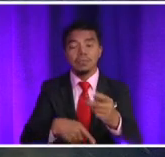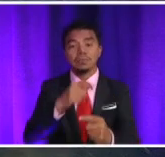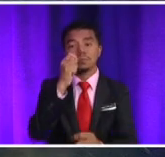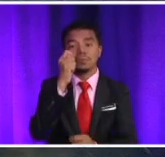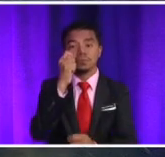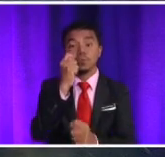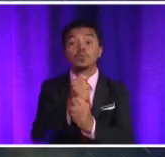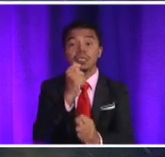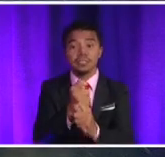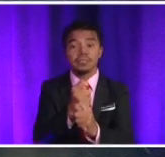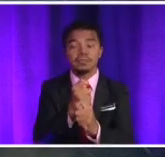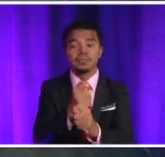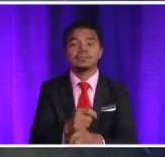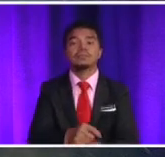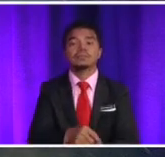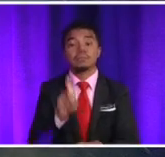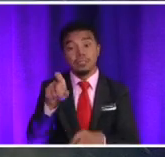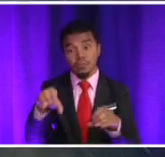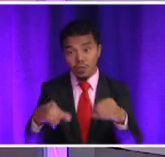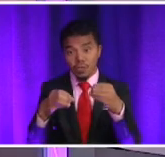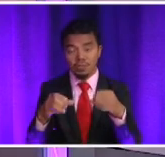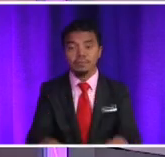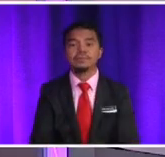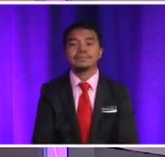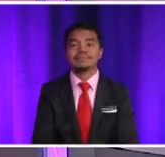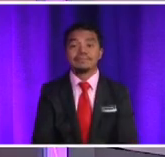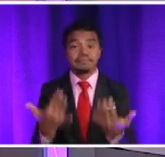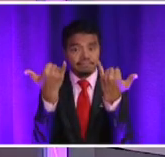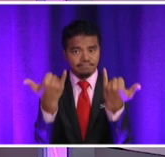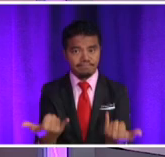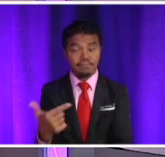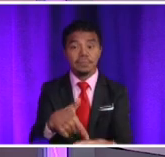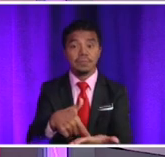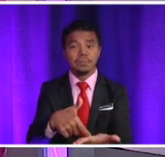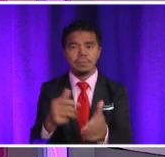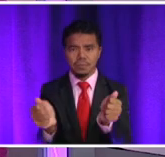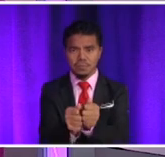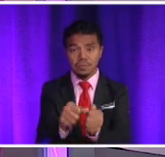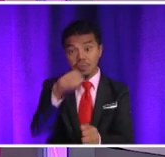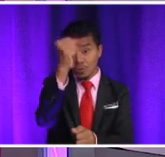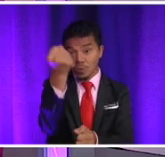kita lihat ke halaman murid juga Sekali lagi saya uji mereka dengan soal lain